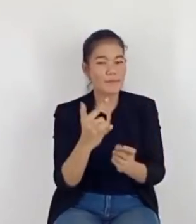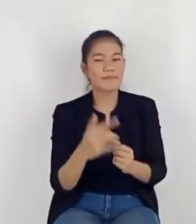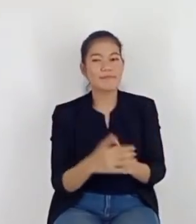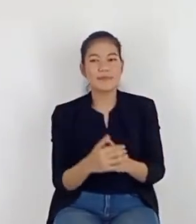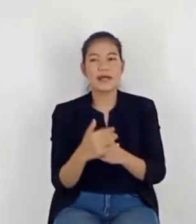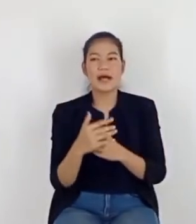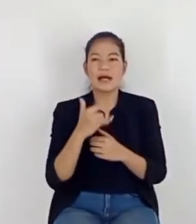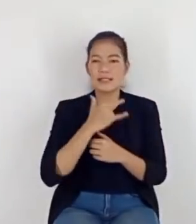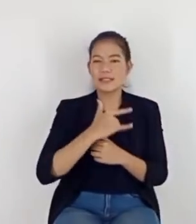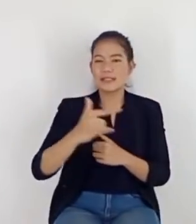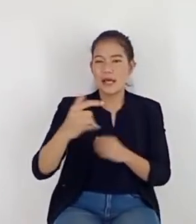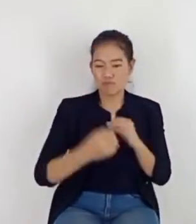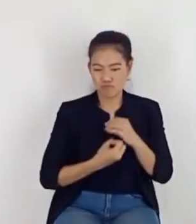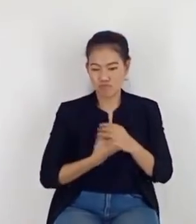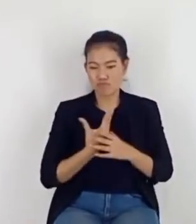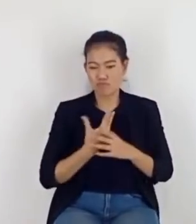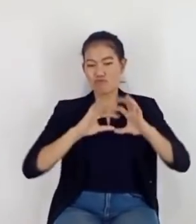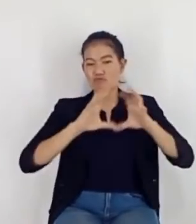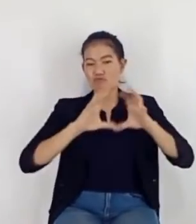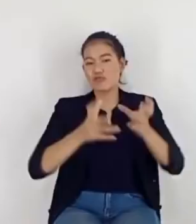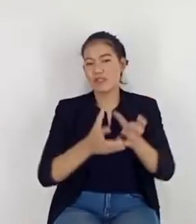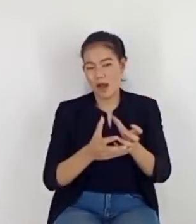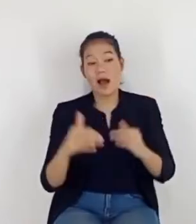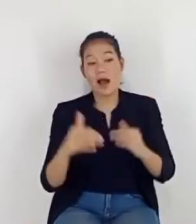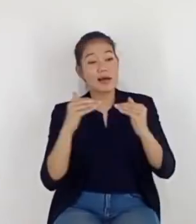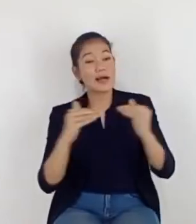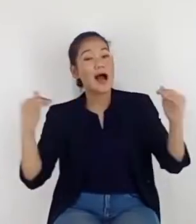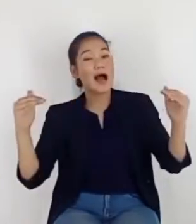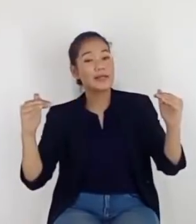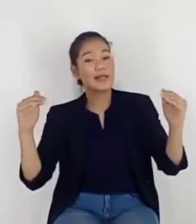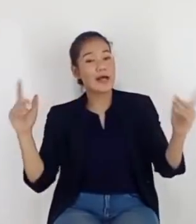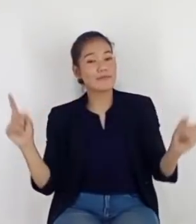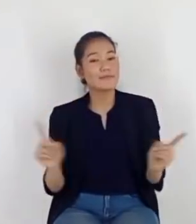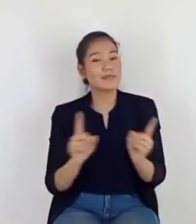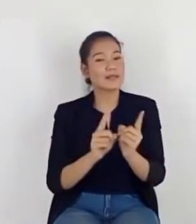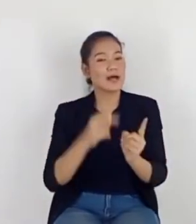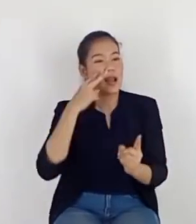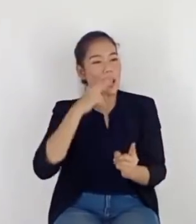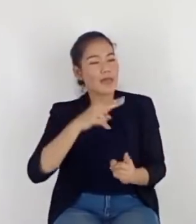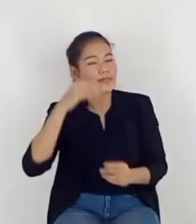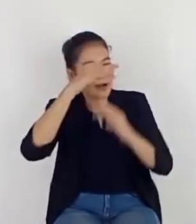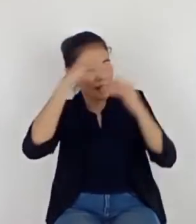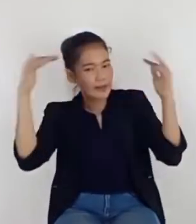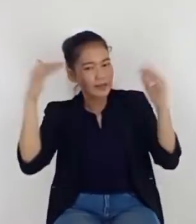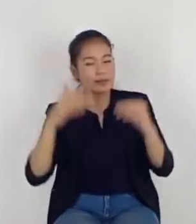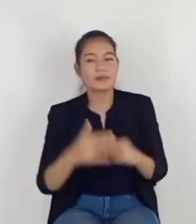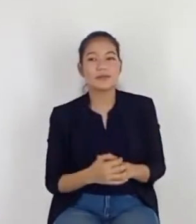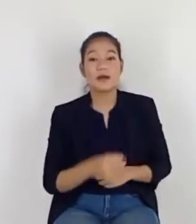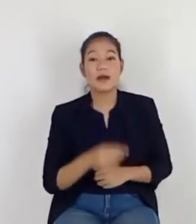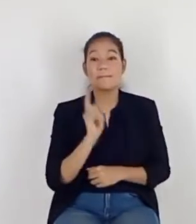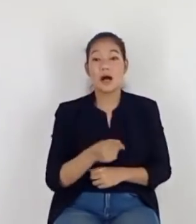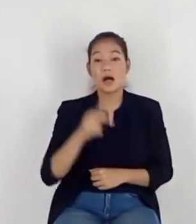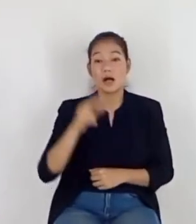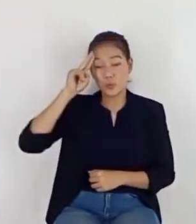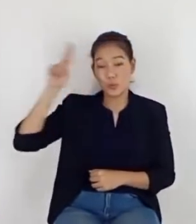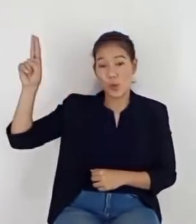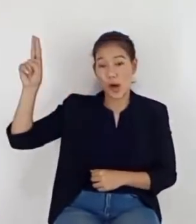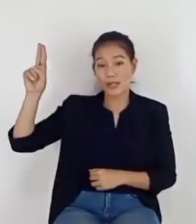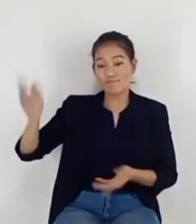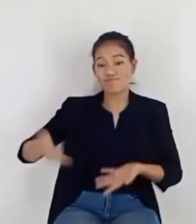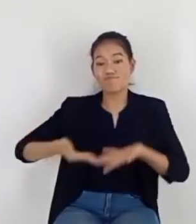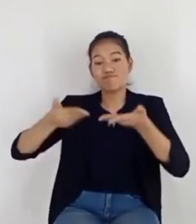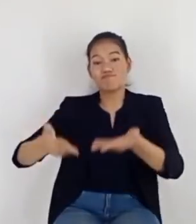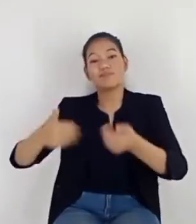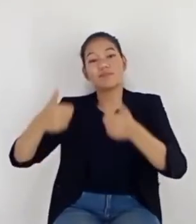Kesetiaan akan tumbuh dari bumi. Dan keadilan akan menjenguk dari langit. Bahkan Tuhan akan memberikan